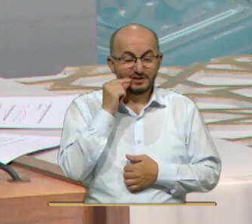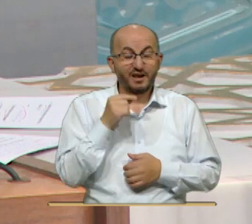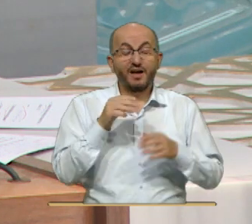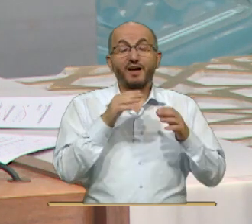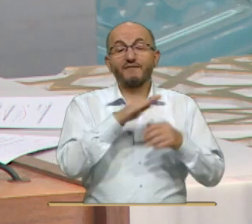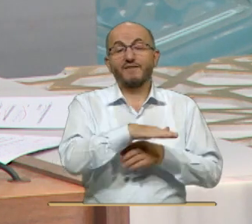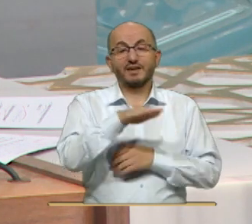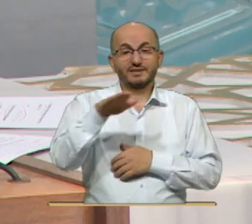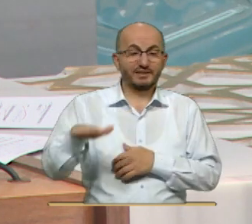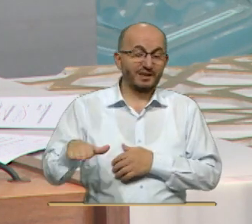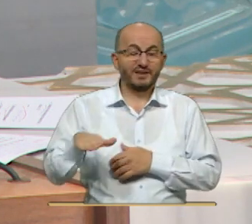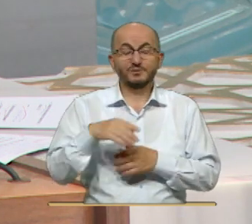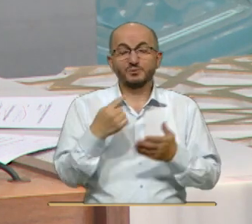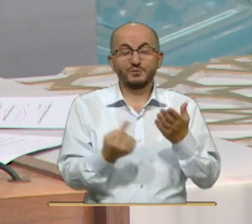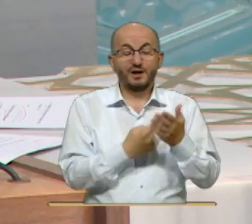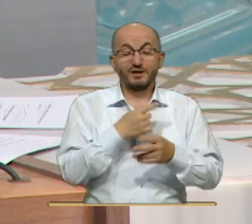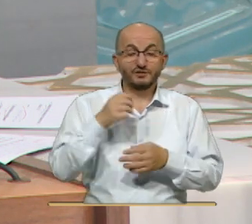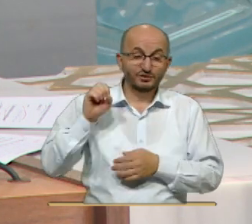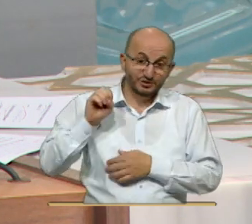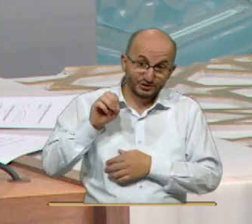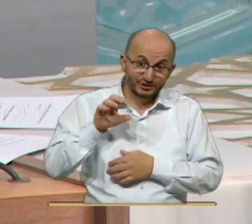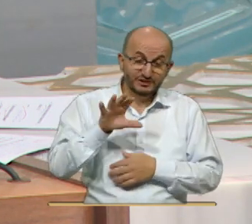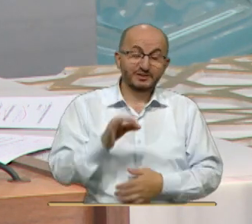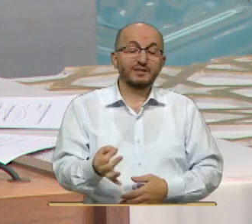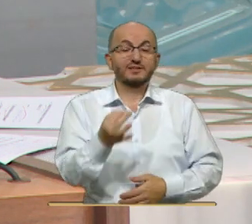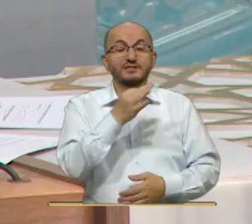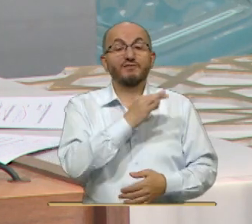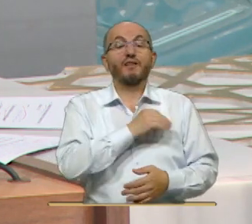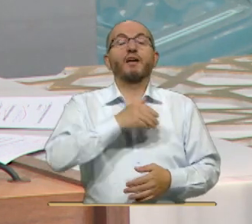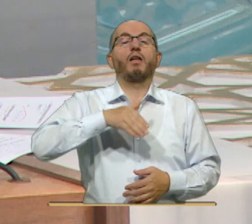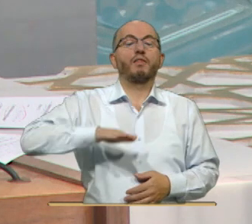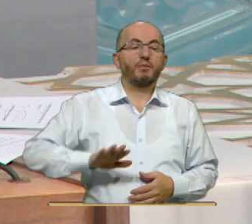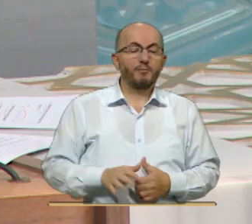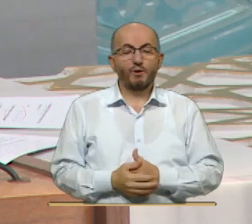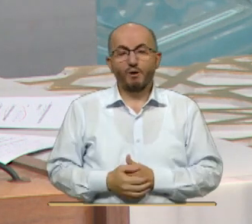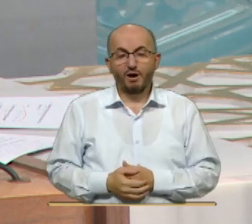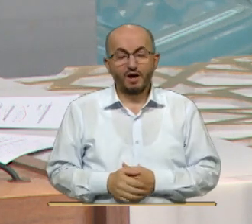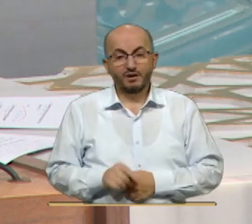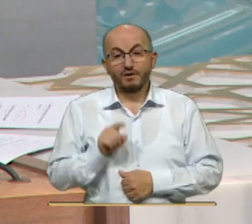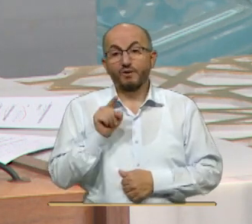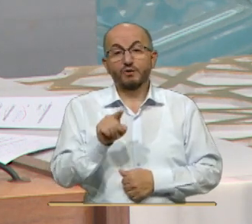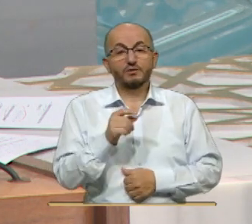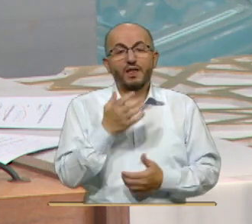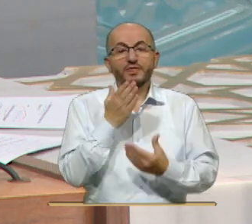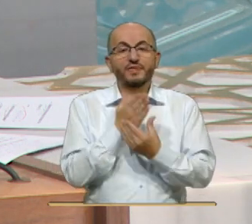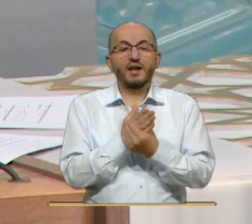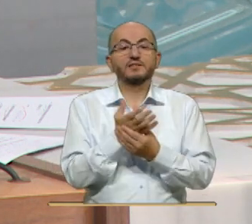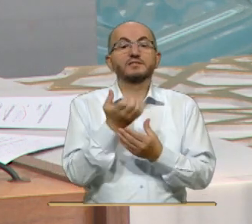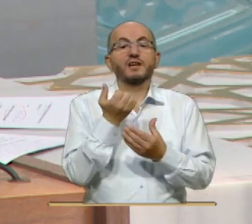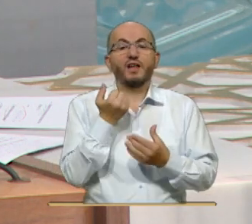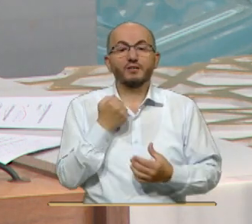evlatlar, Kur'an'ın ışığından istifade etmiyorlar. Ondan öğüt